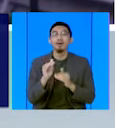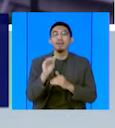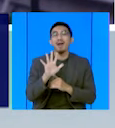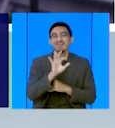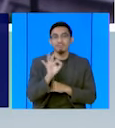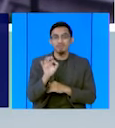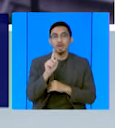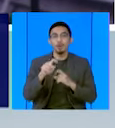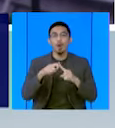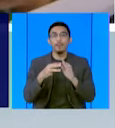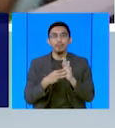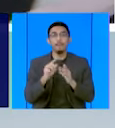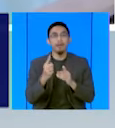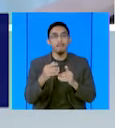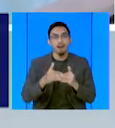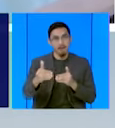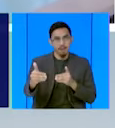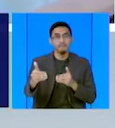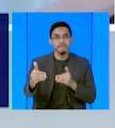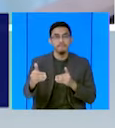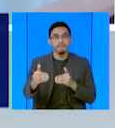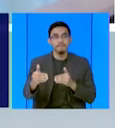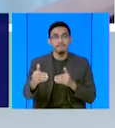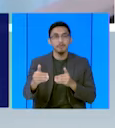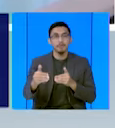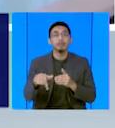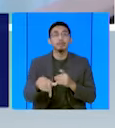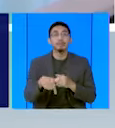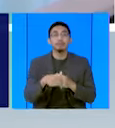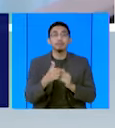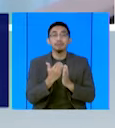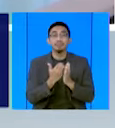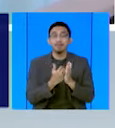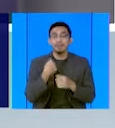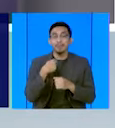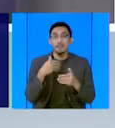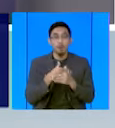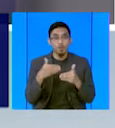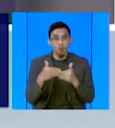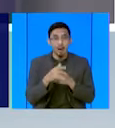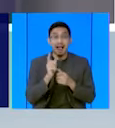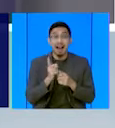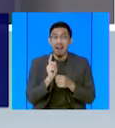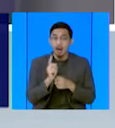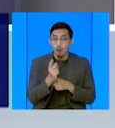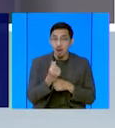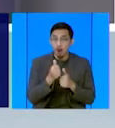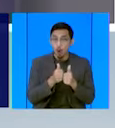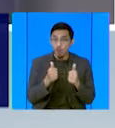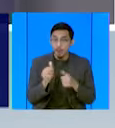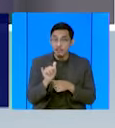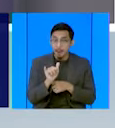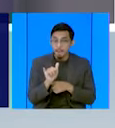kilometer pertama sesuai keputusan Menteri Perhubungan. Dan walaupun untuk tarif maksimal ini masih sama, baik tarif